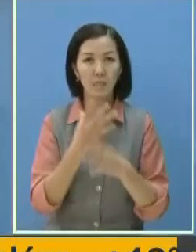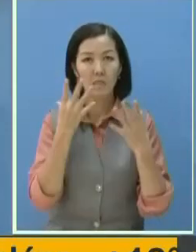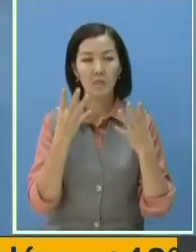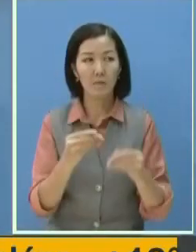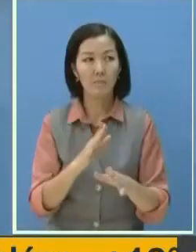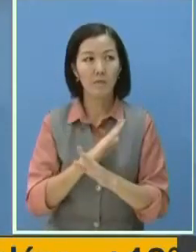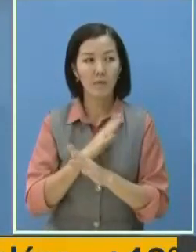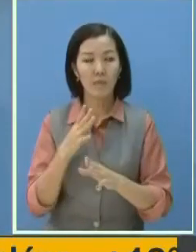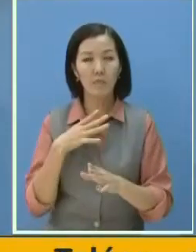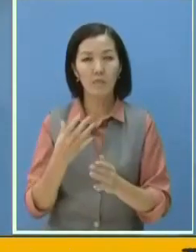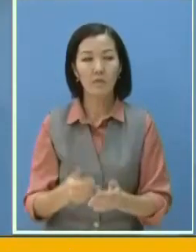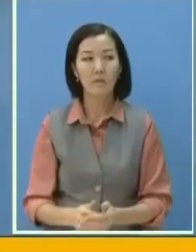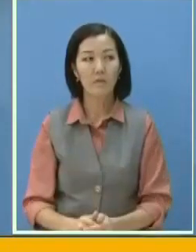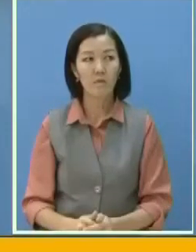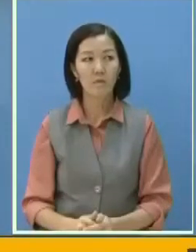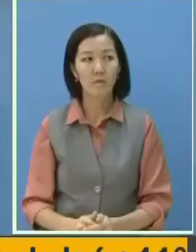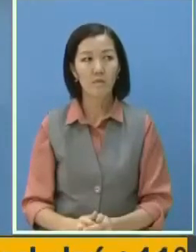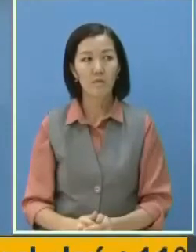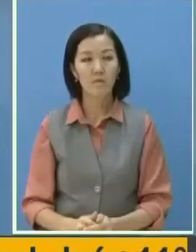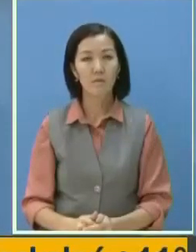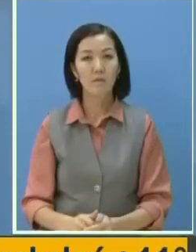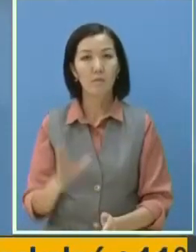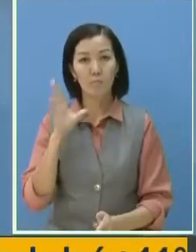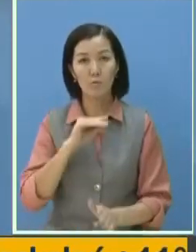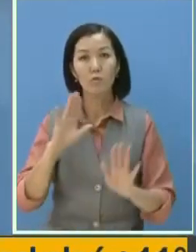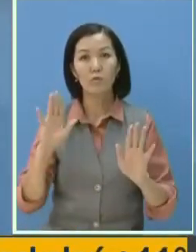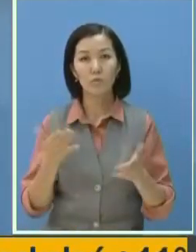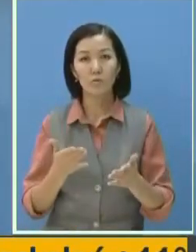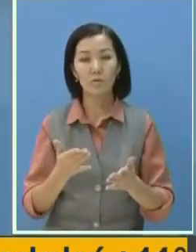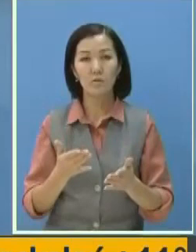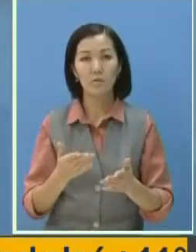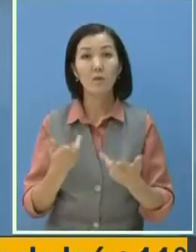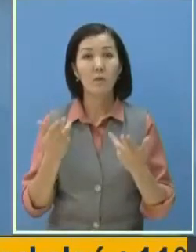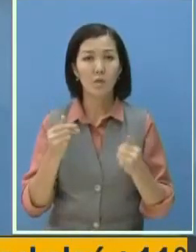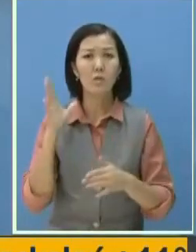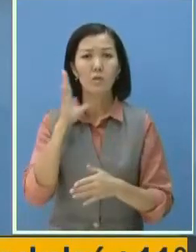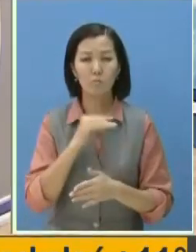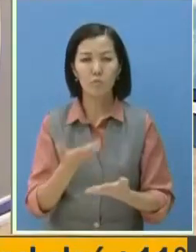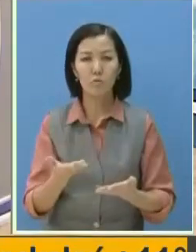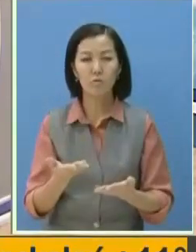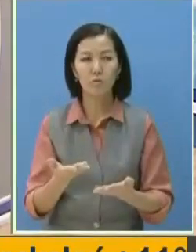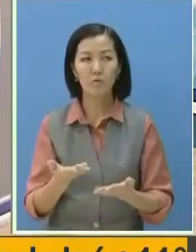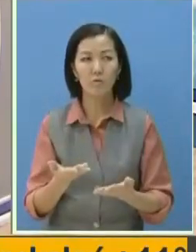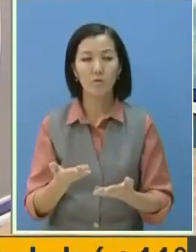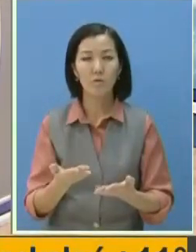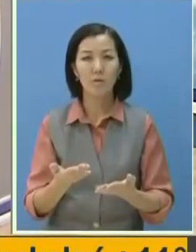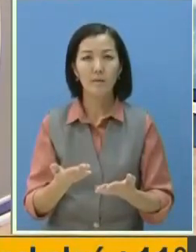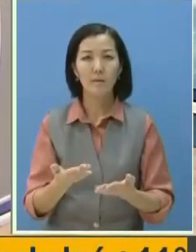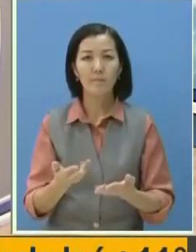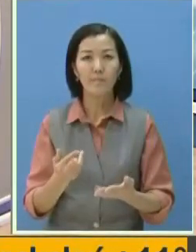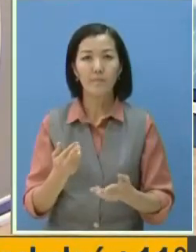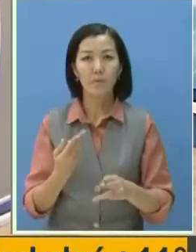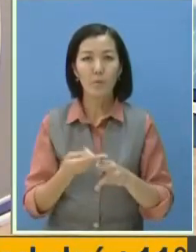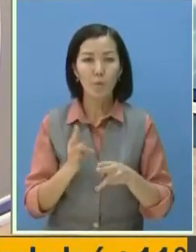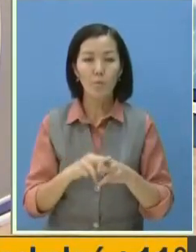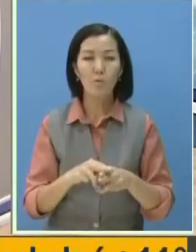похоронили. Вот может такое случиться? Такое может случиться, конечно. В данном случае, я думаю, очень